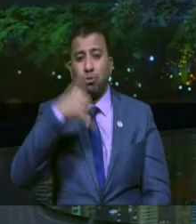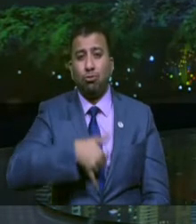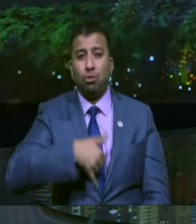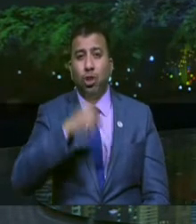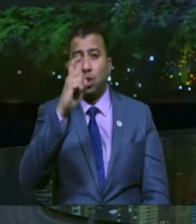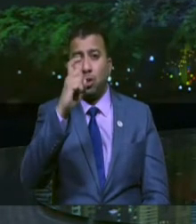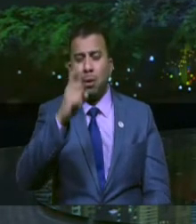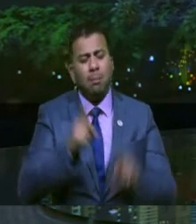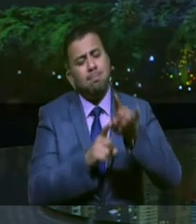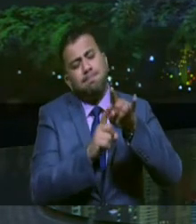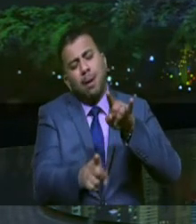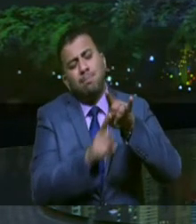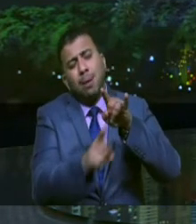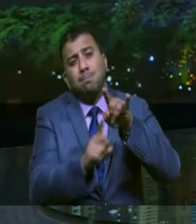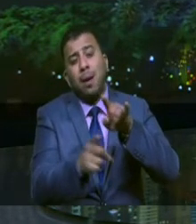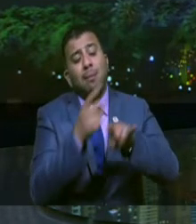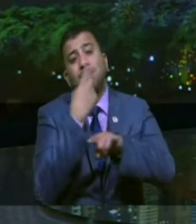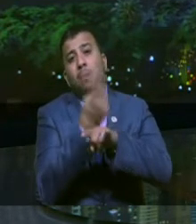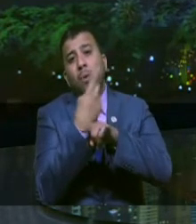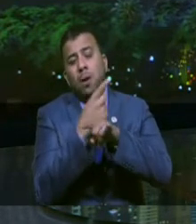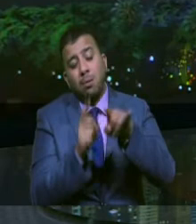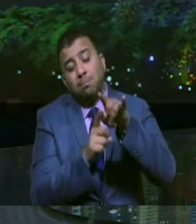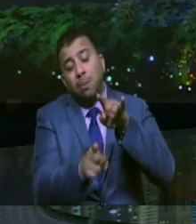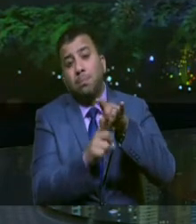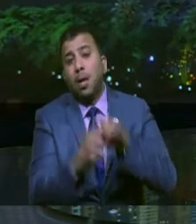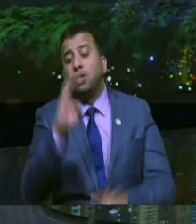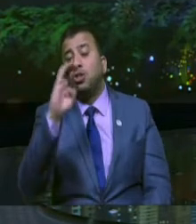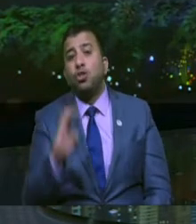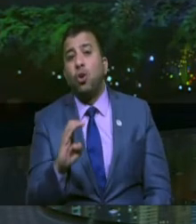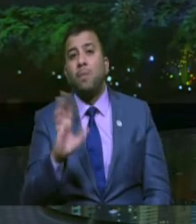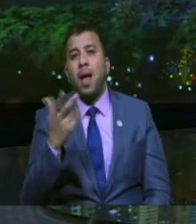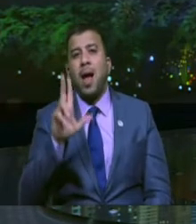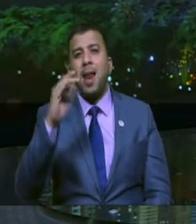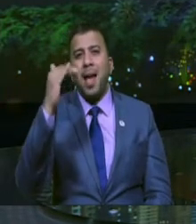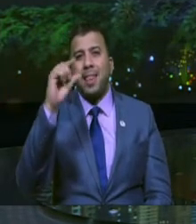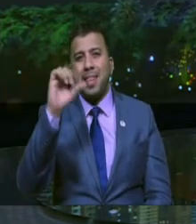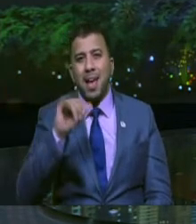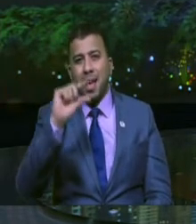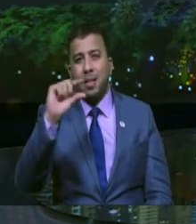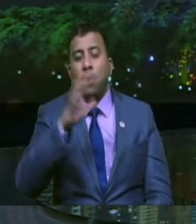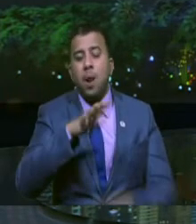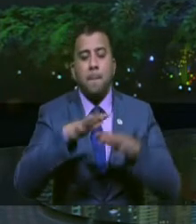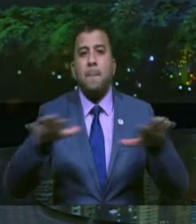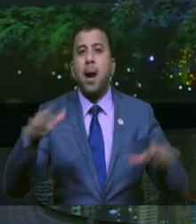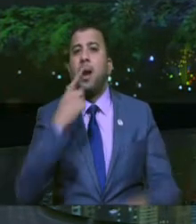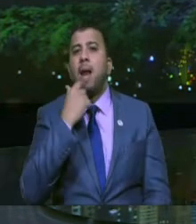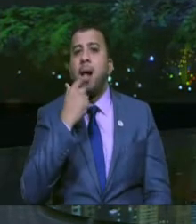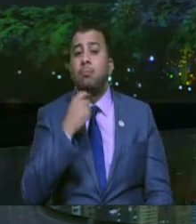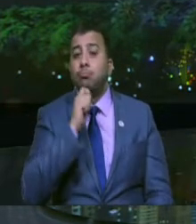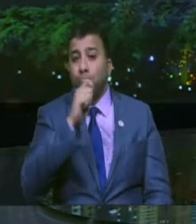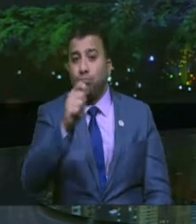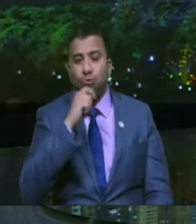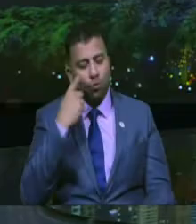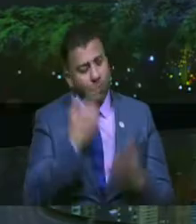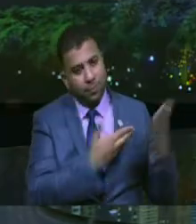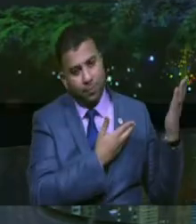غارات وقصف لمروحيات التحالف العربي جنوب مدينة الحديدة على البحر الأحمر. المزيد في سياق